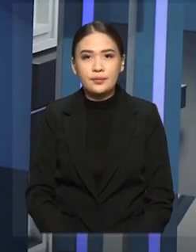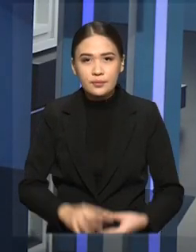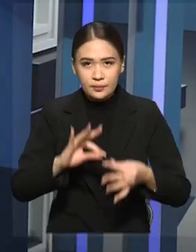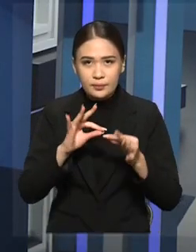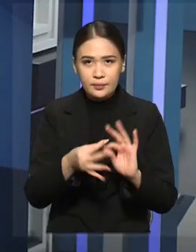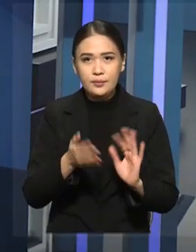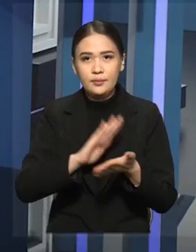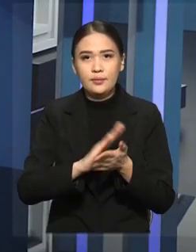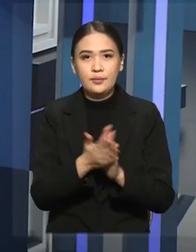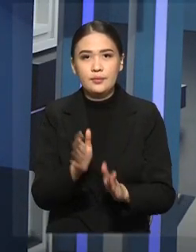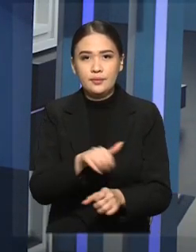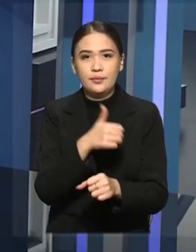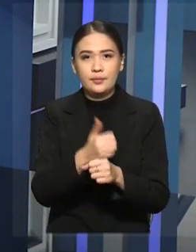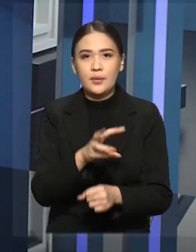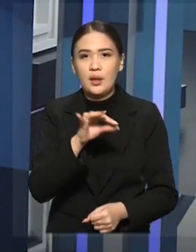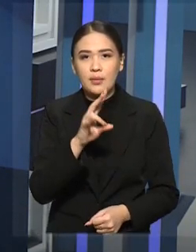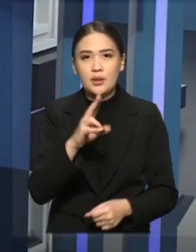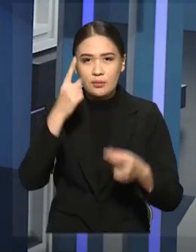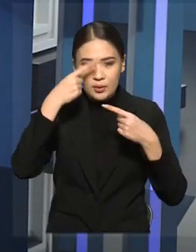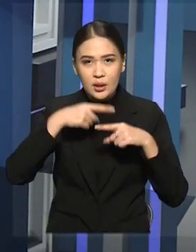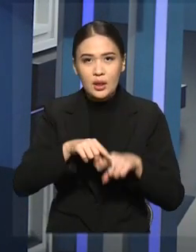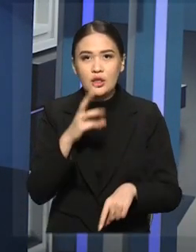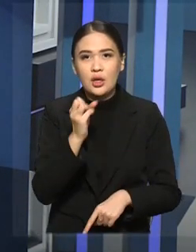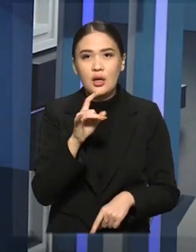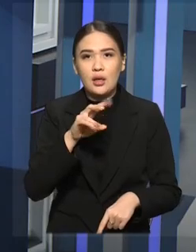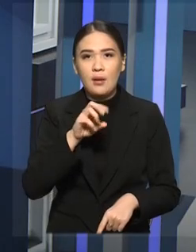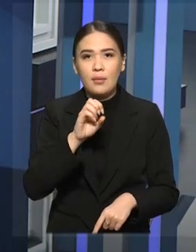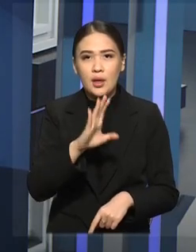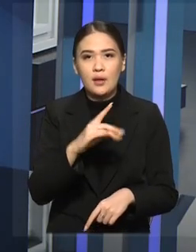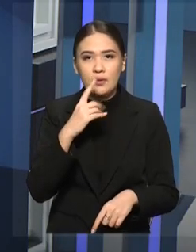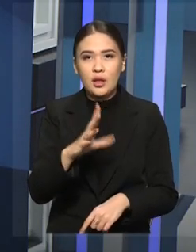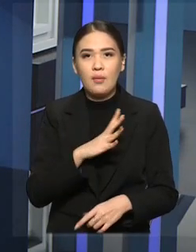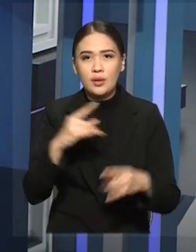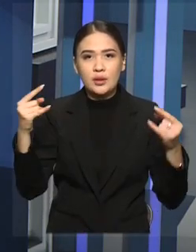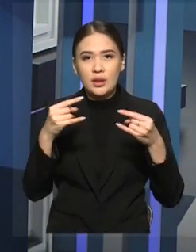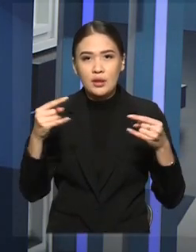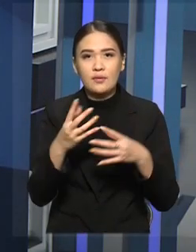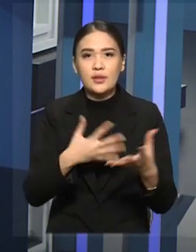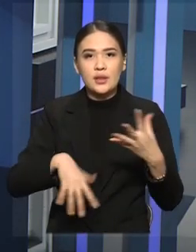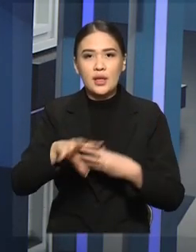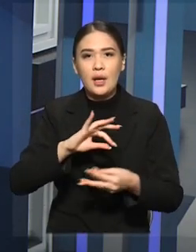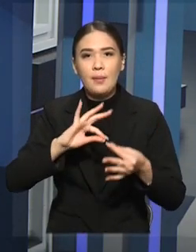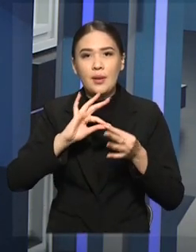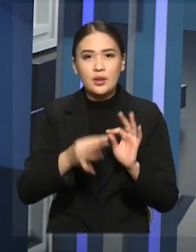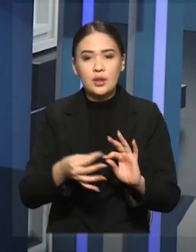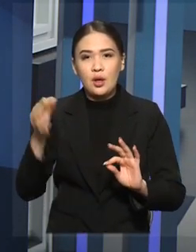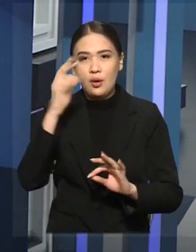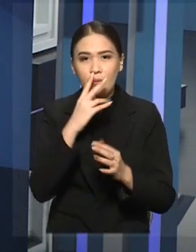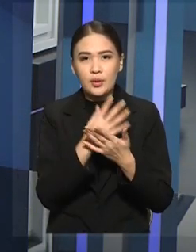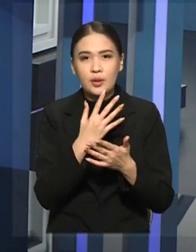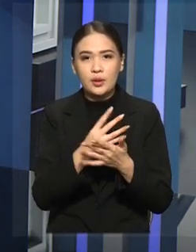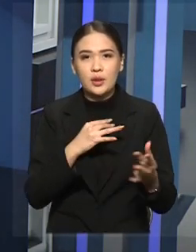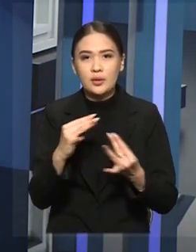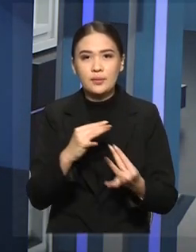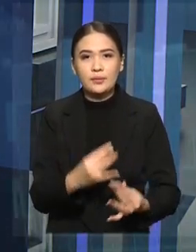детали сделки глава минпрос канат шарла паев прокомментировал нашему телеканалу все подробности в эксклюзивном